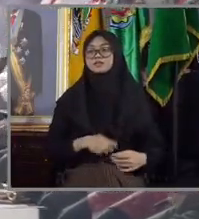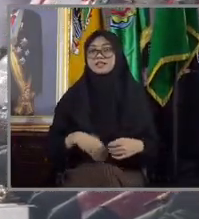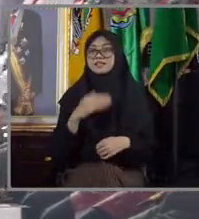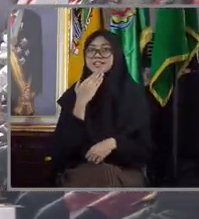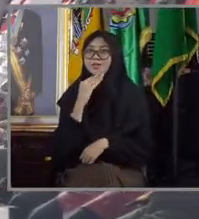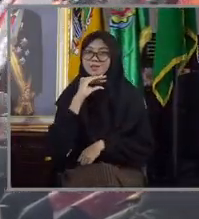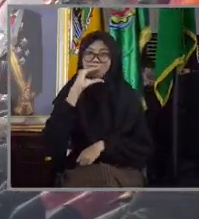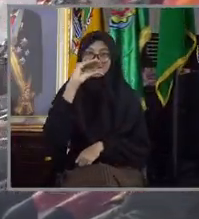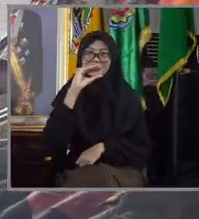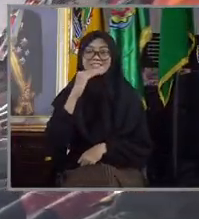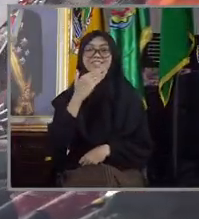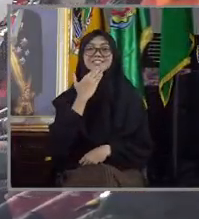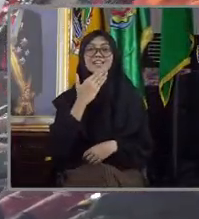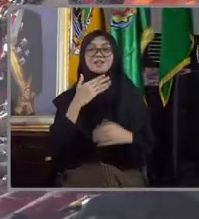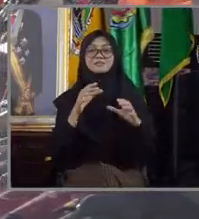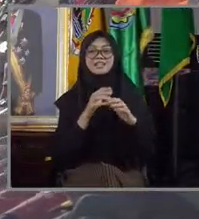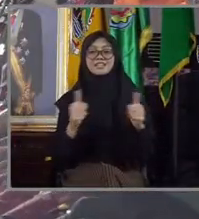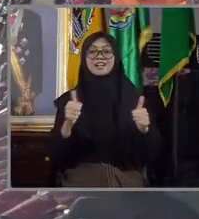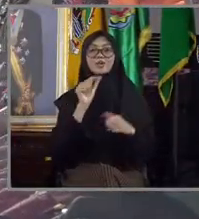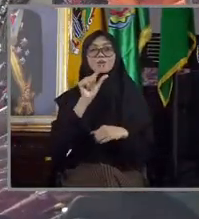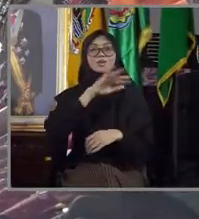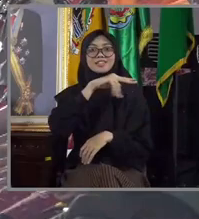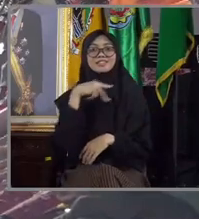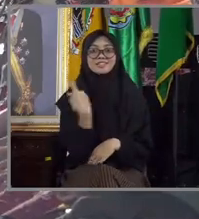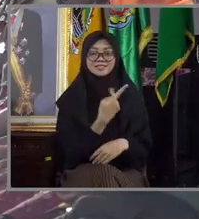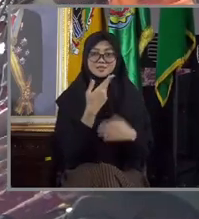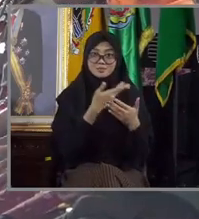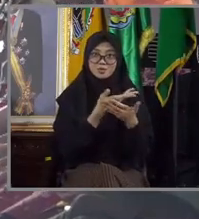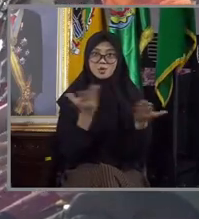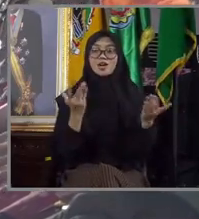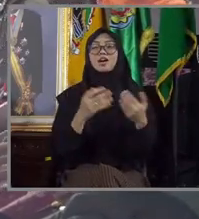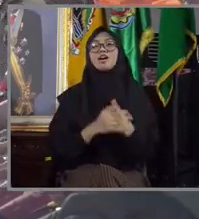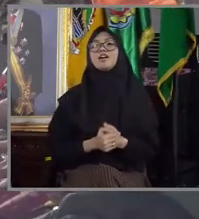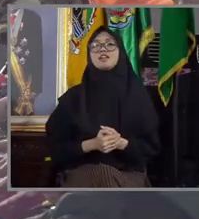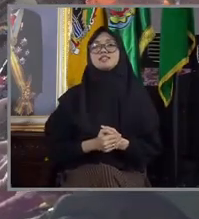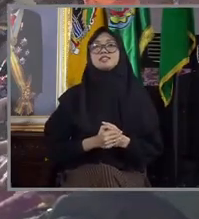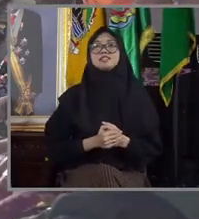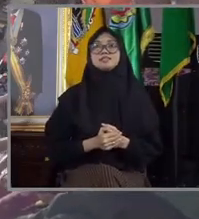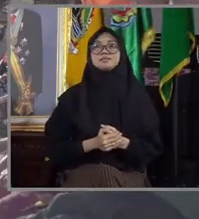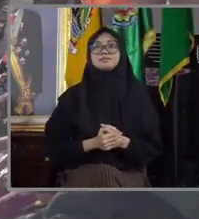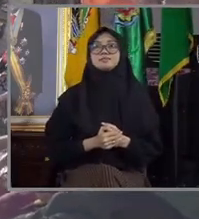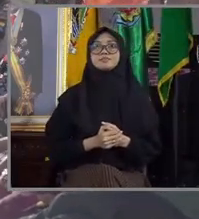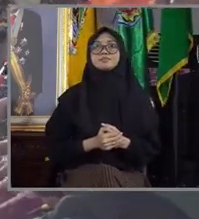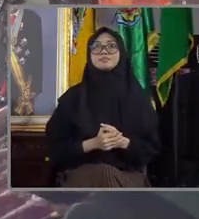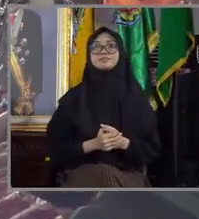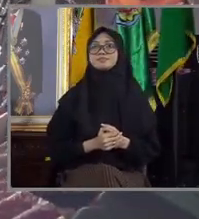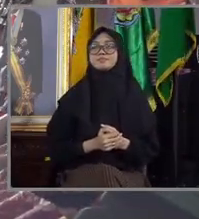Selamat pagi, salam sejahtera untuk kita semua, Om Swastiastu, Namo Buddhaya.